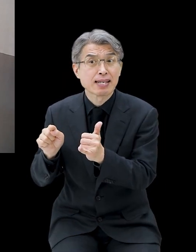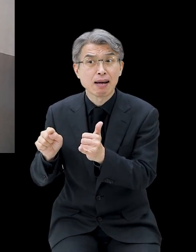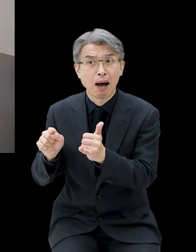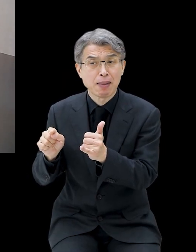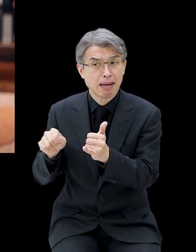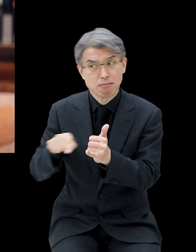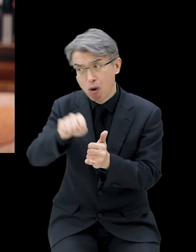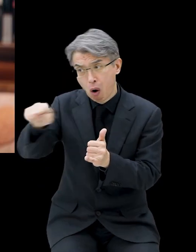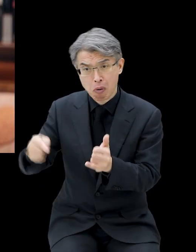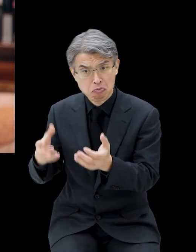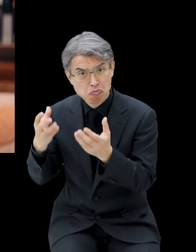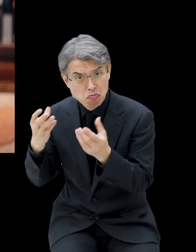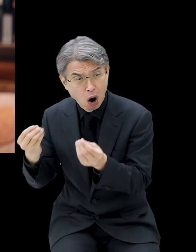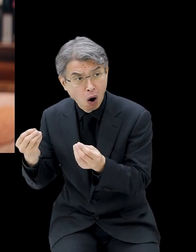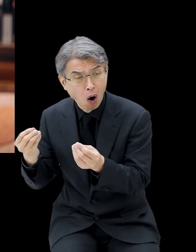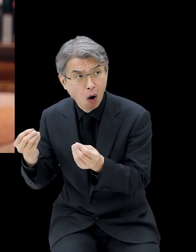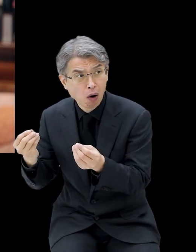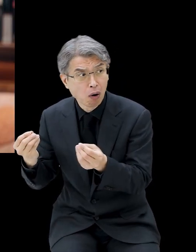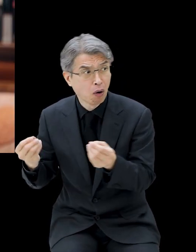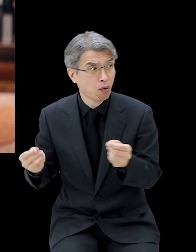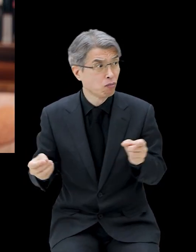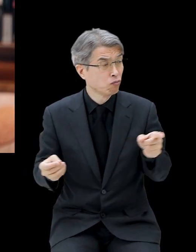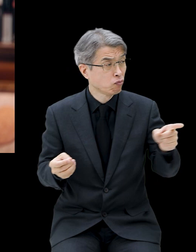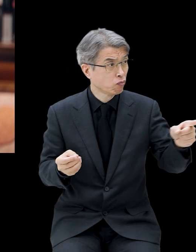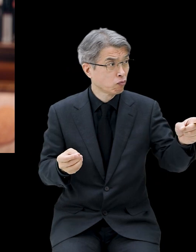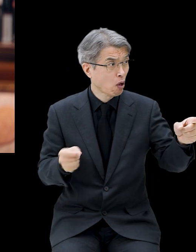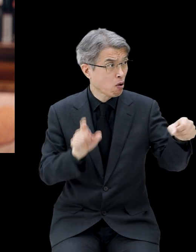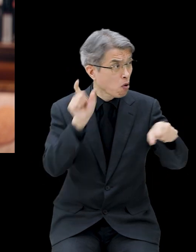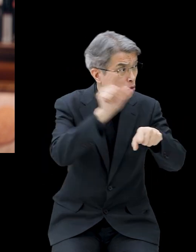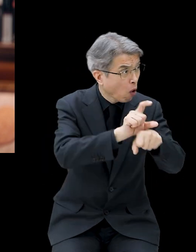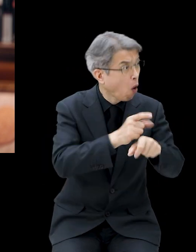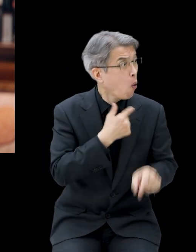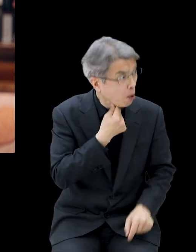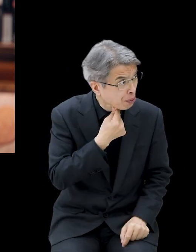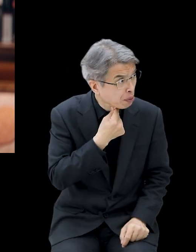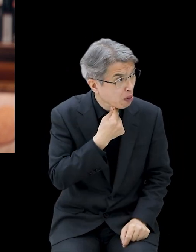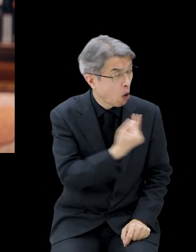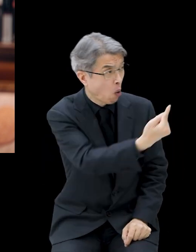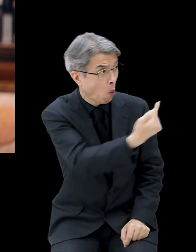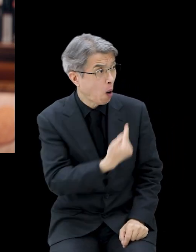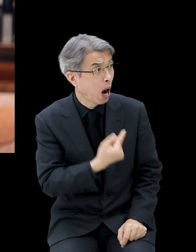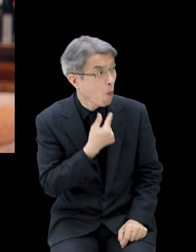갖춰져 있긴 한데 뭐 추후에 만약에 필요하다면